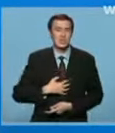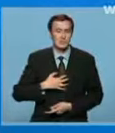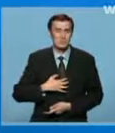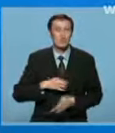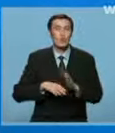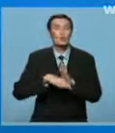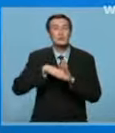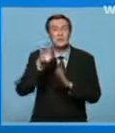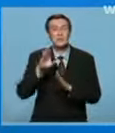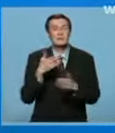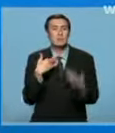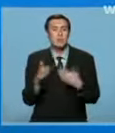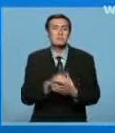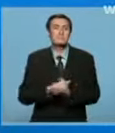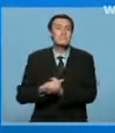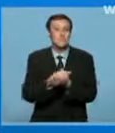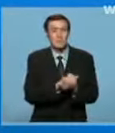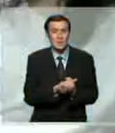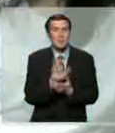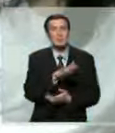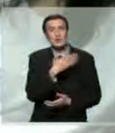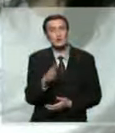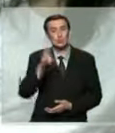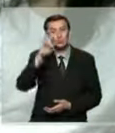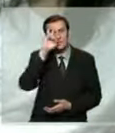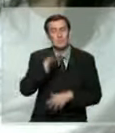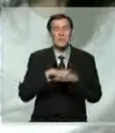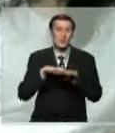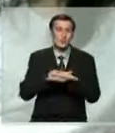важным звеном укрепления мира и сотрудничества между странами и народами –